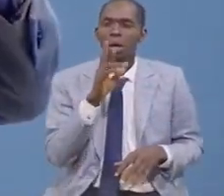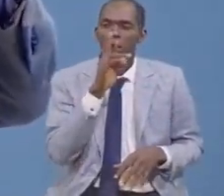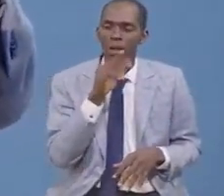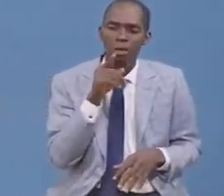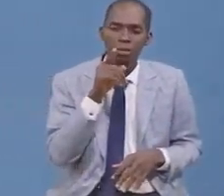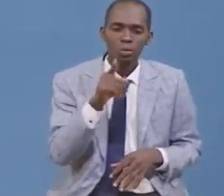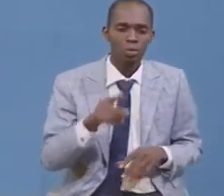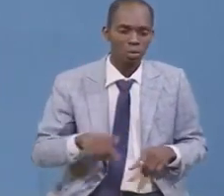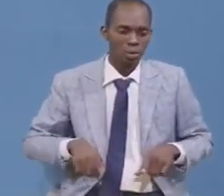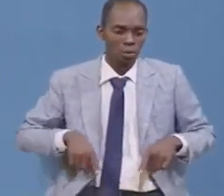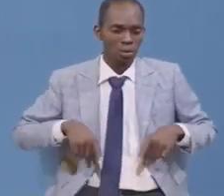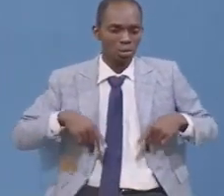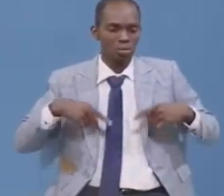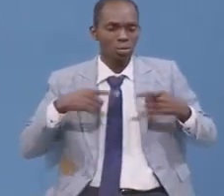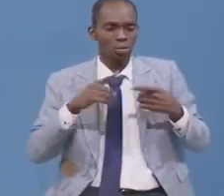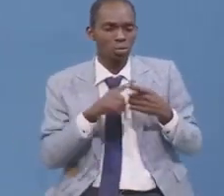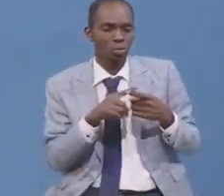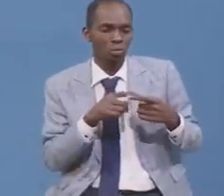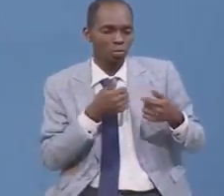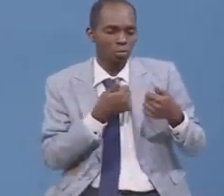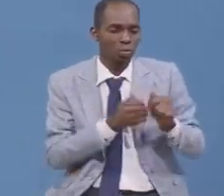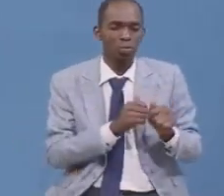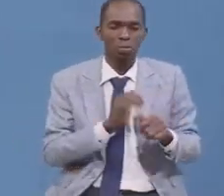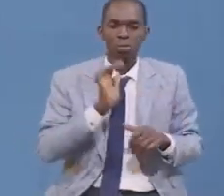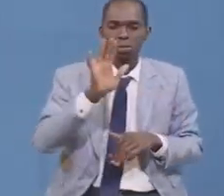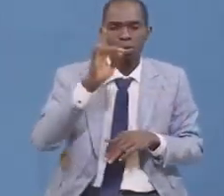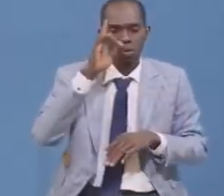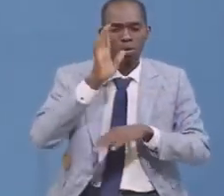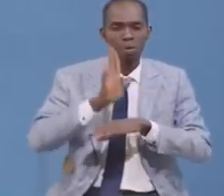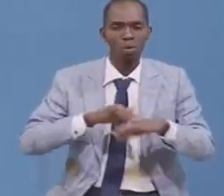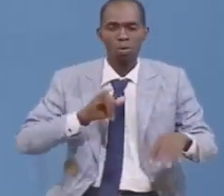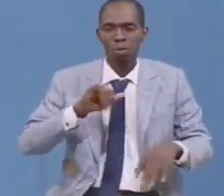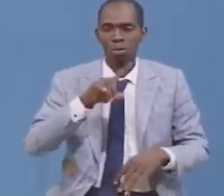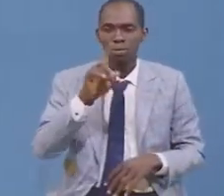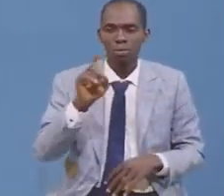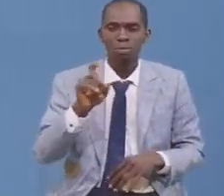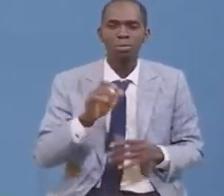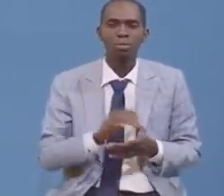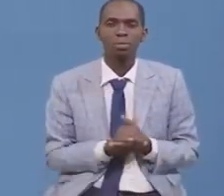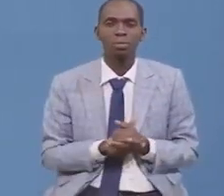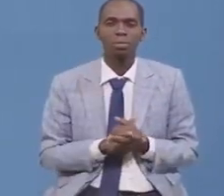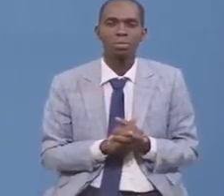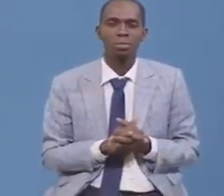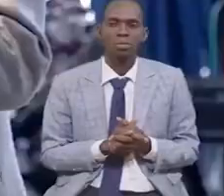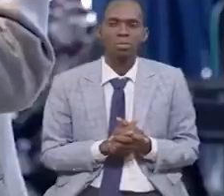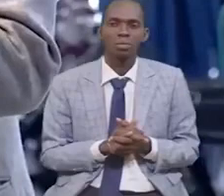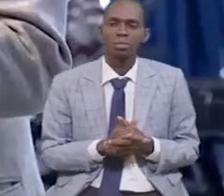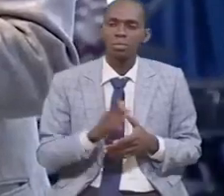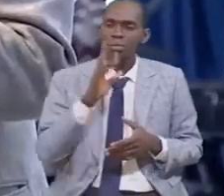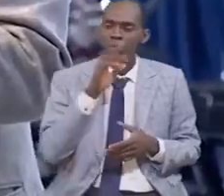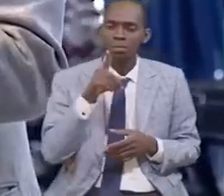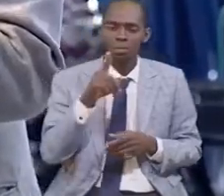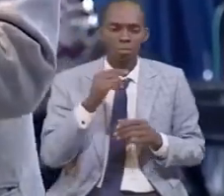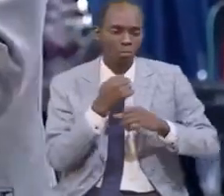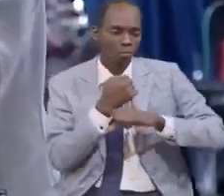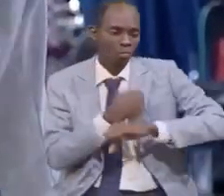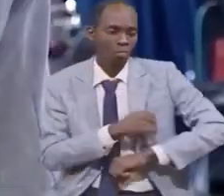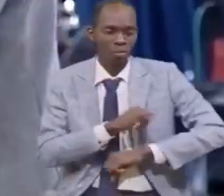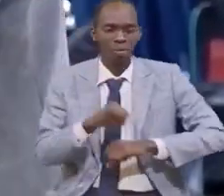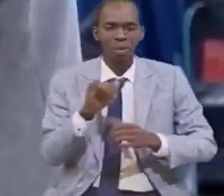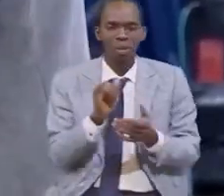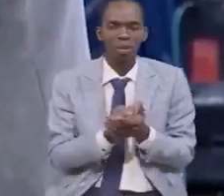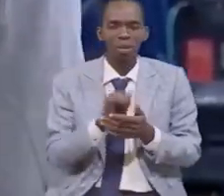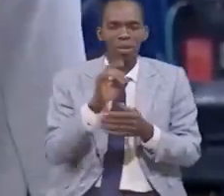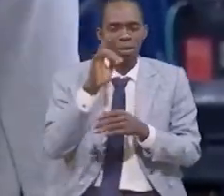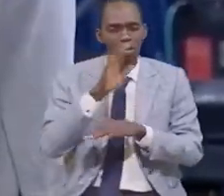in line with your calling? మీ పిలుపుకు తగిన జీవితాన్ని మీరు జీవిస్తున్నారా? Do you protect that calling? ఆ పిలుపును మీరు